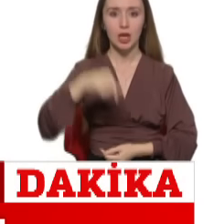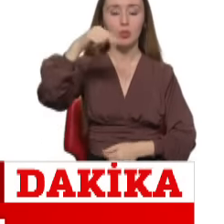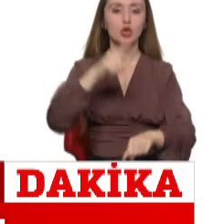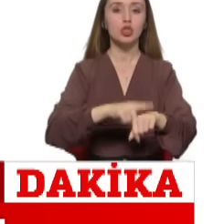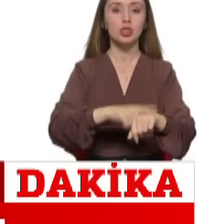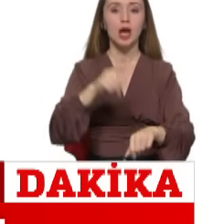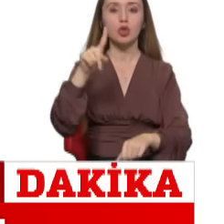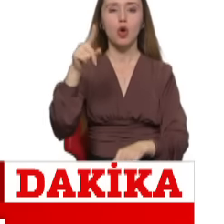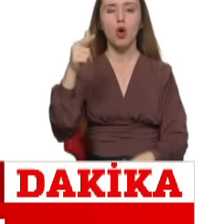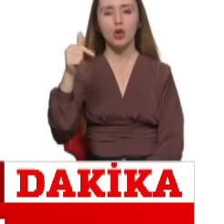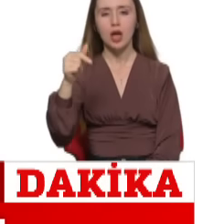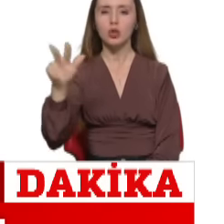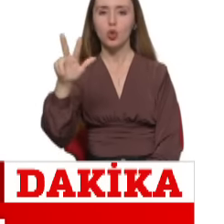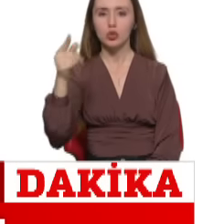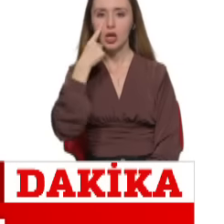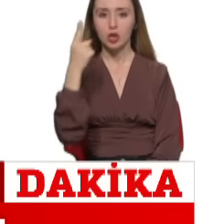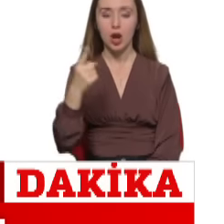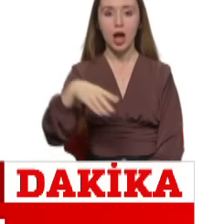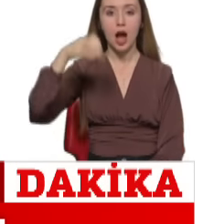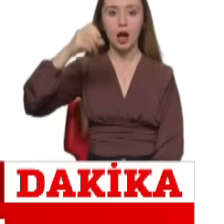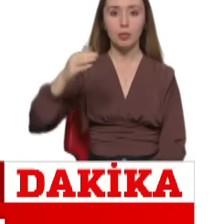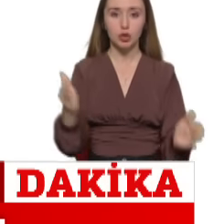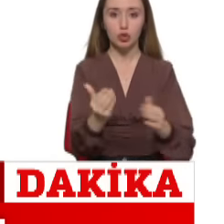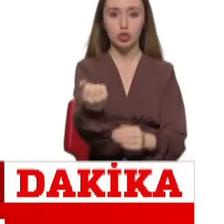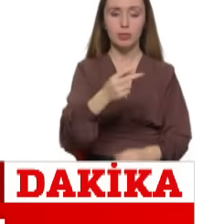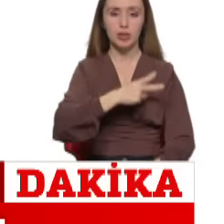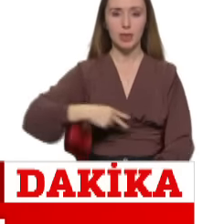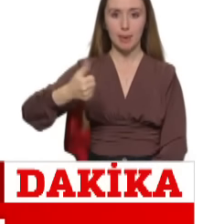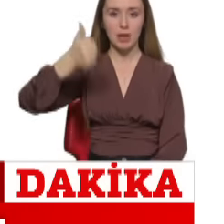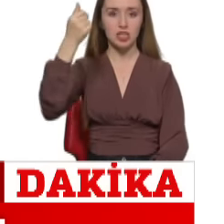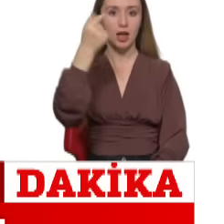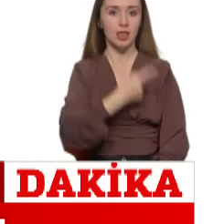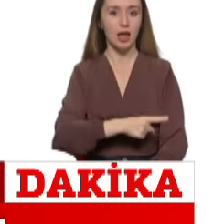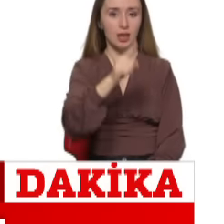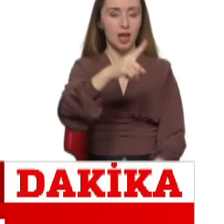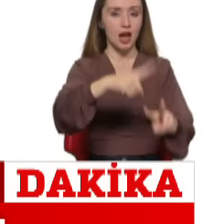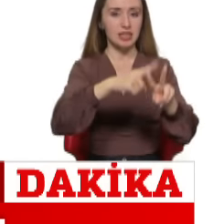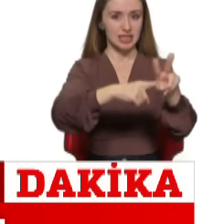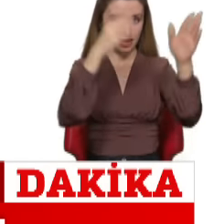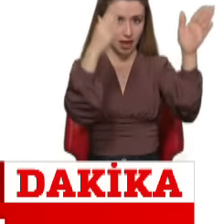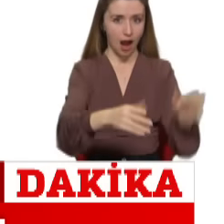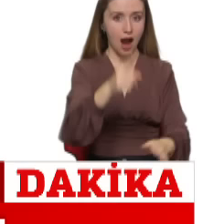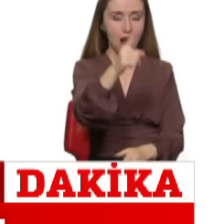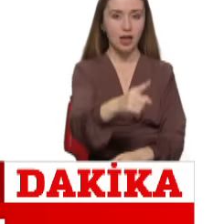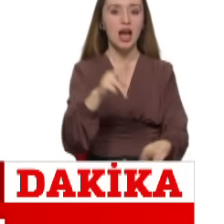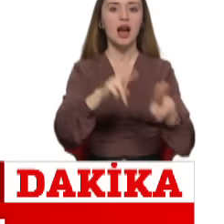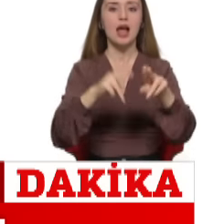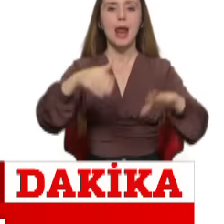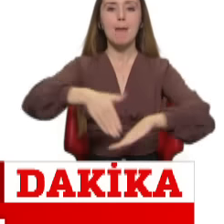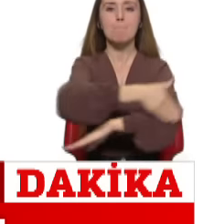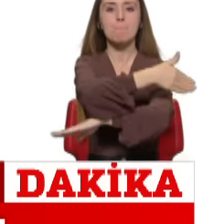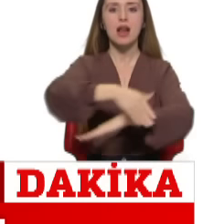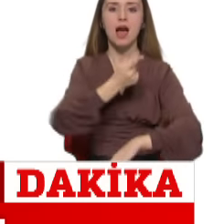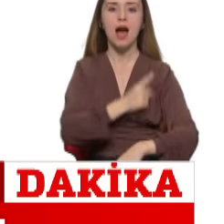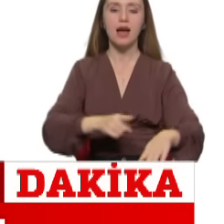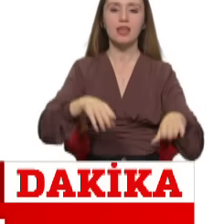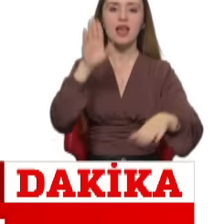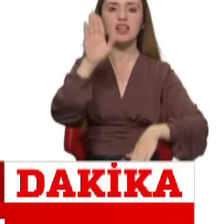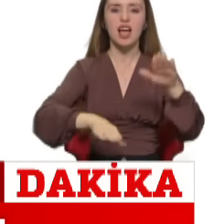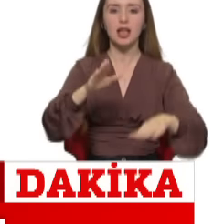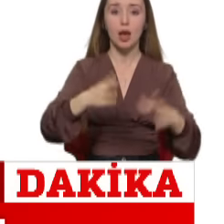saat 16.30 sıralarında AK Parti Küçükçekmece Belediye Başkan Adayı Sayın Aziz Yeniay'ın Kanarya Mahallesi'ndeki aday tanıtım